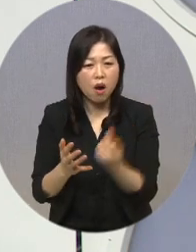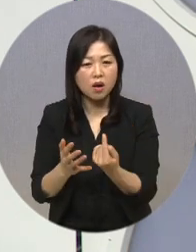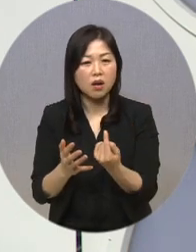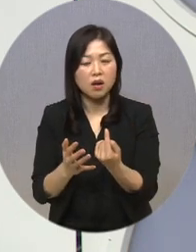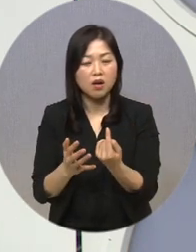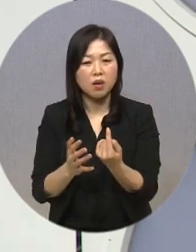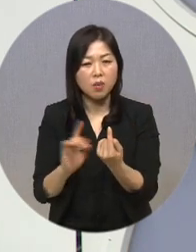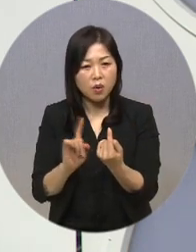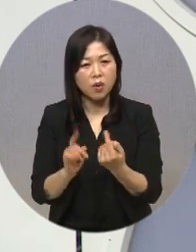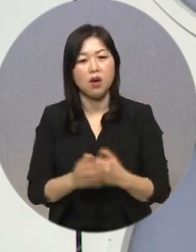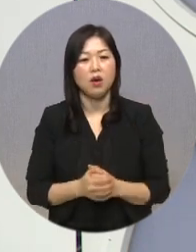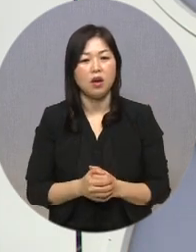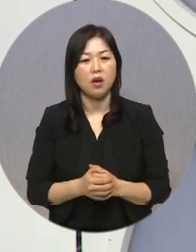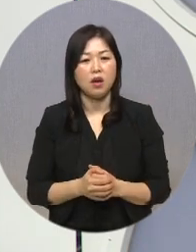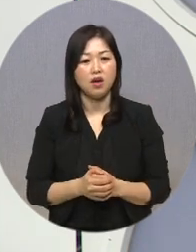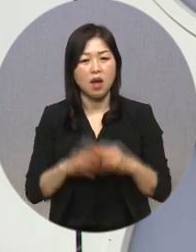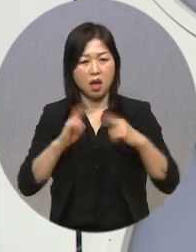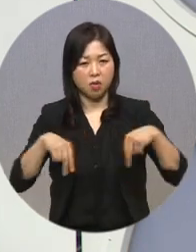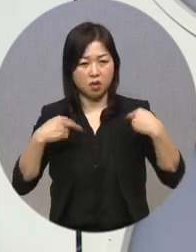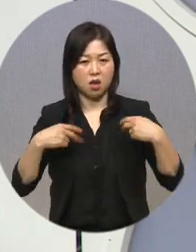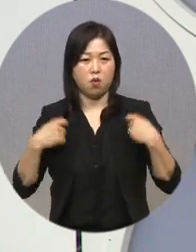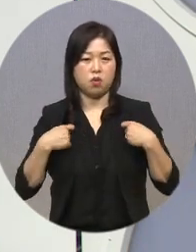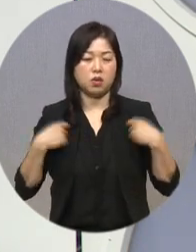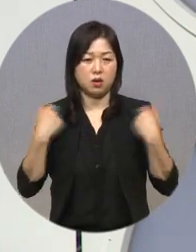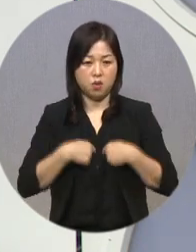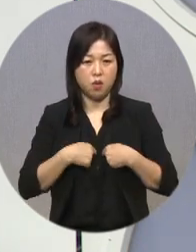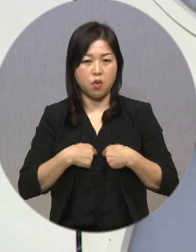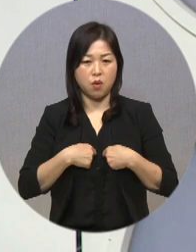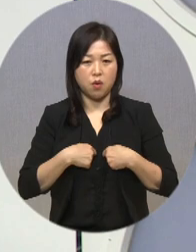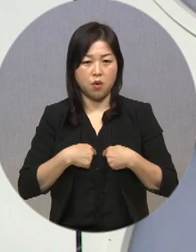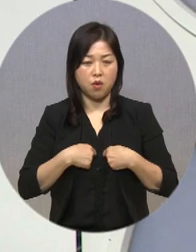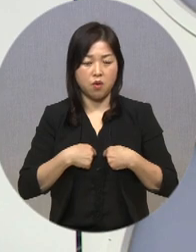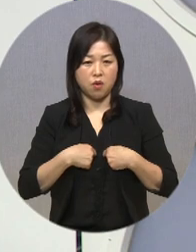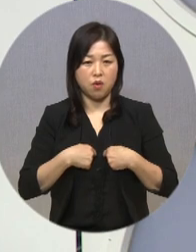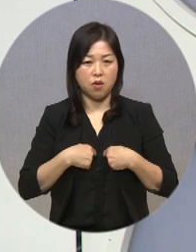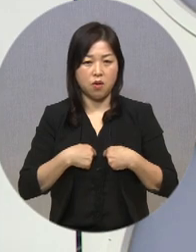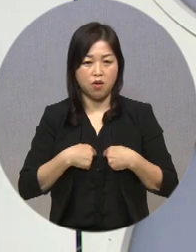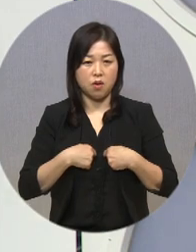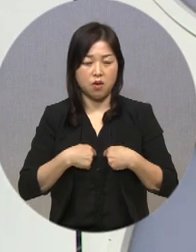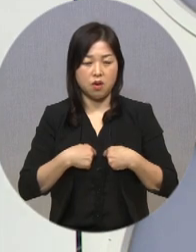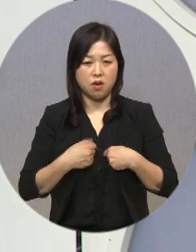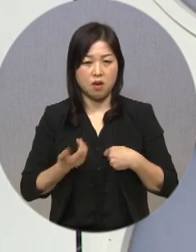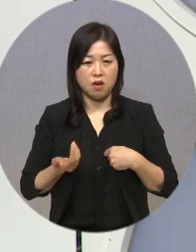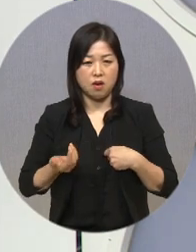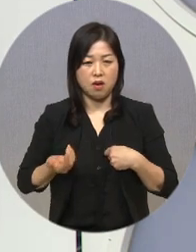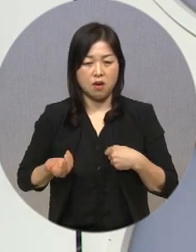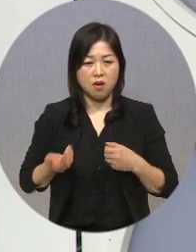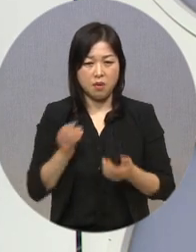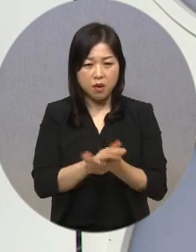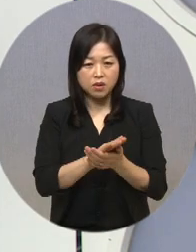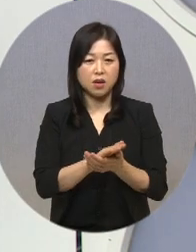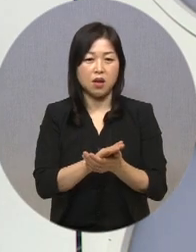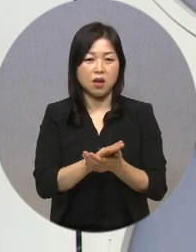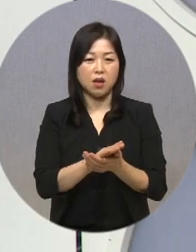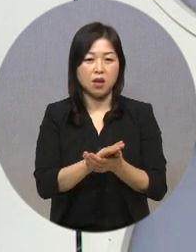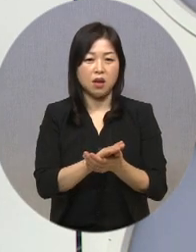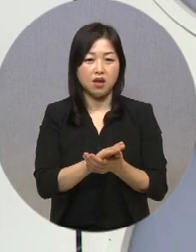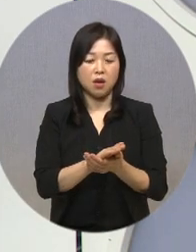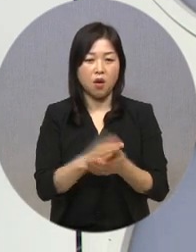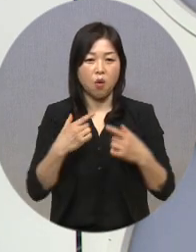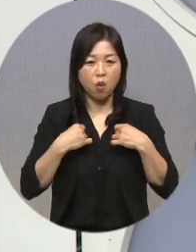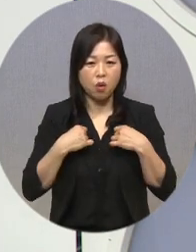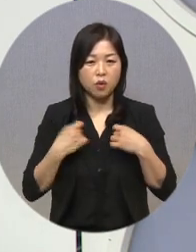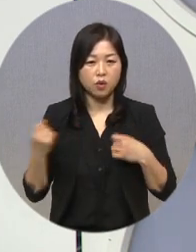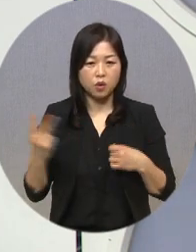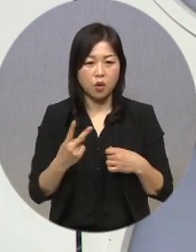건지 아십니까? 해병대 옷을 탁 입고 대한민국 해병대를 딱 쓰고 그냥 공중총 따발